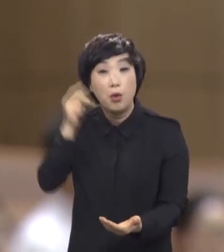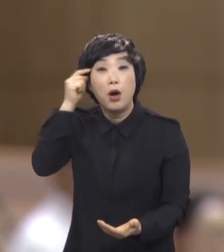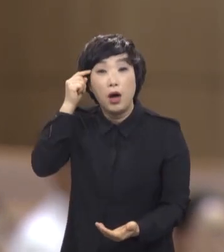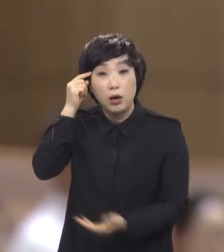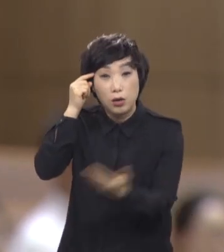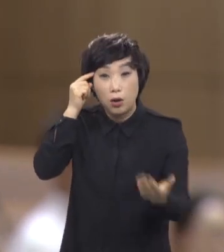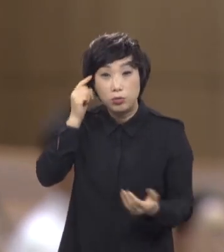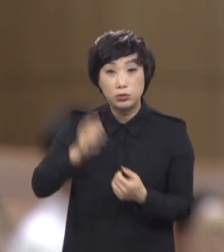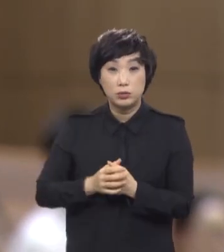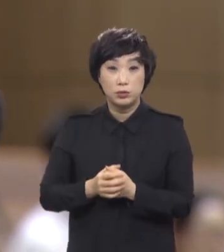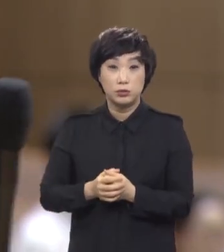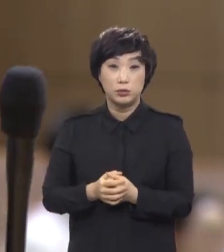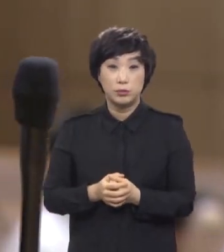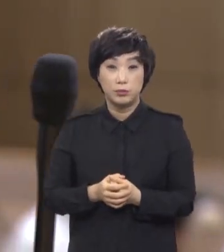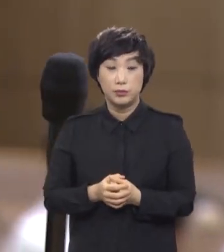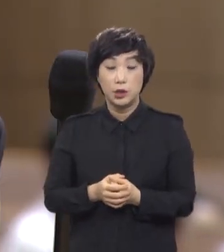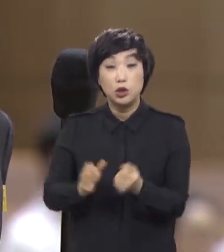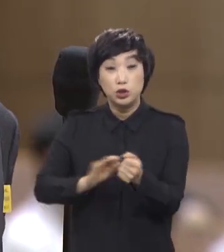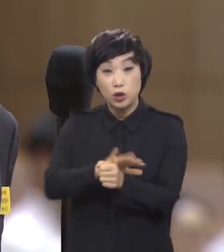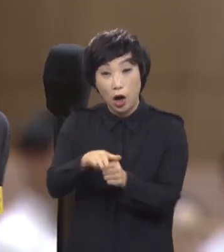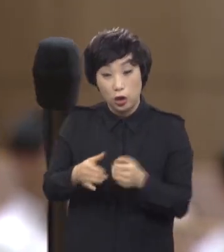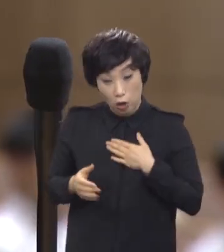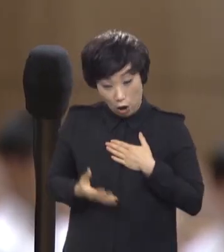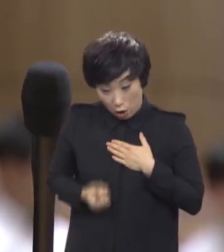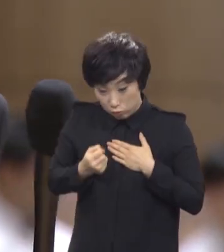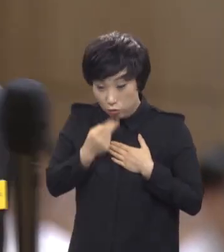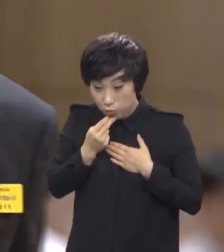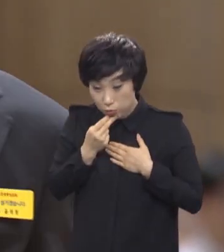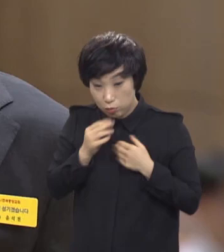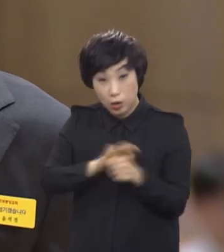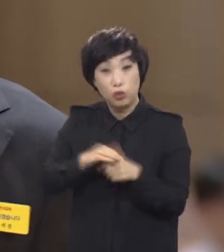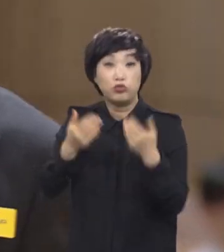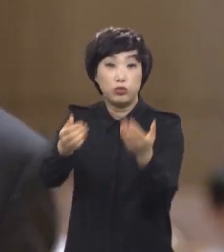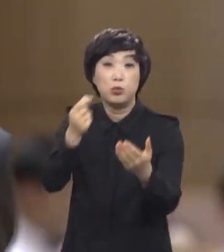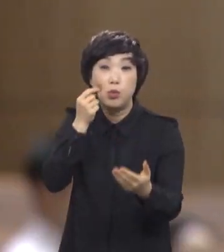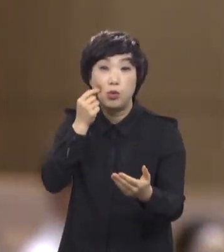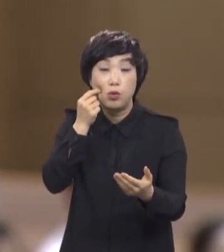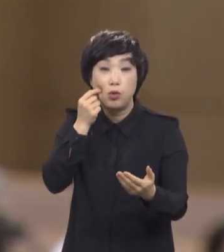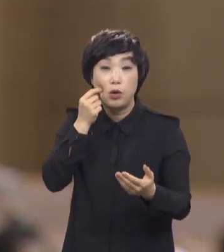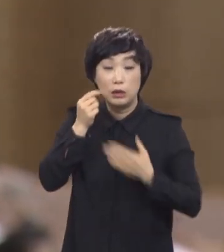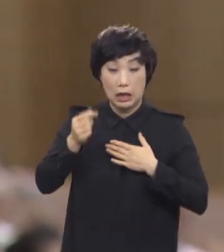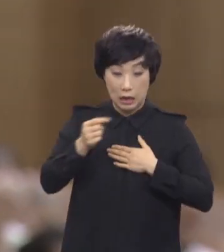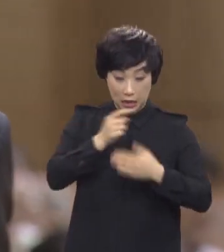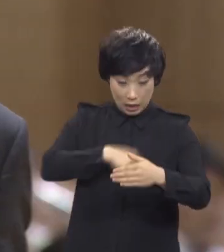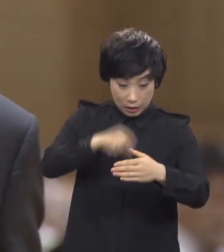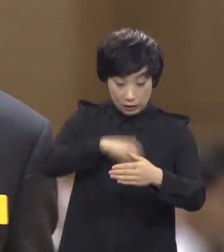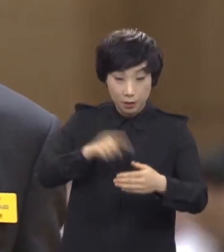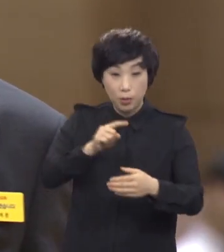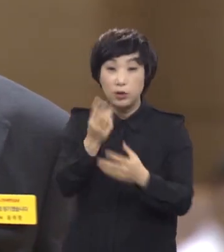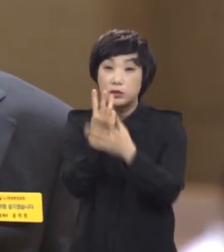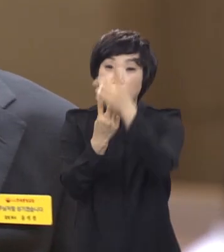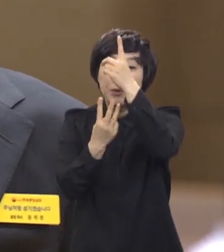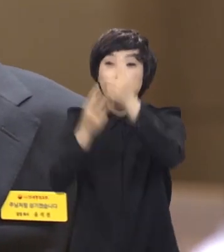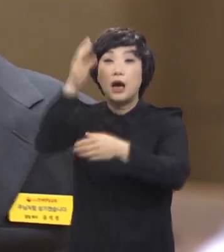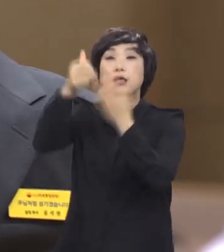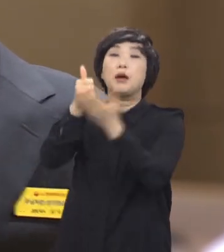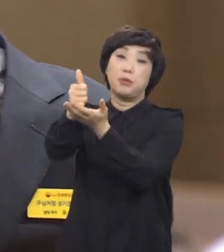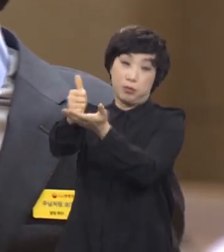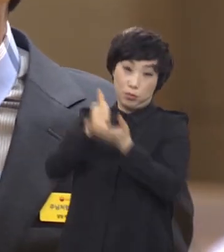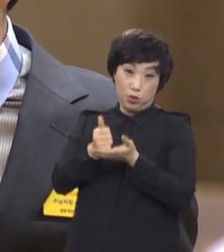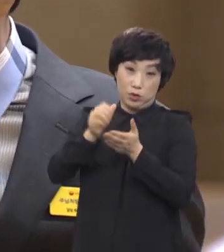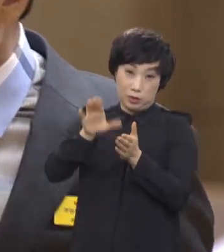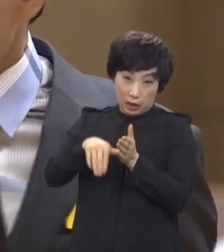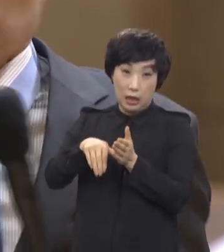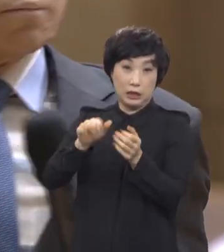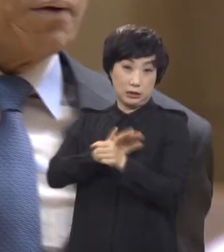주려는 사람이 없느냐 사랑이 내 속에 없으니까 오직 내 속에는 오직 삼위 하나님이 계셔야만이